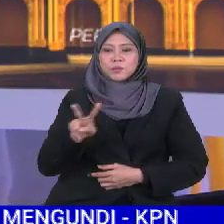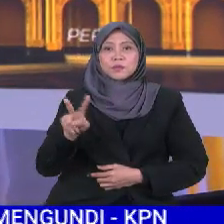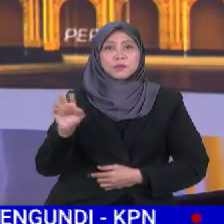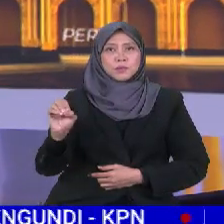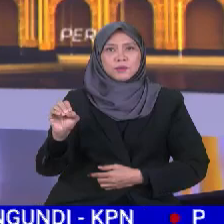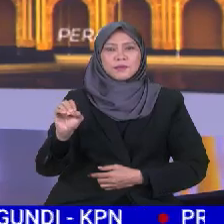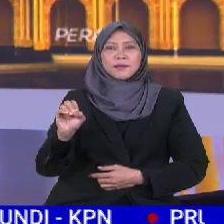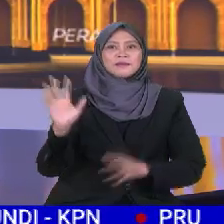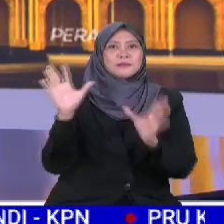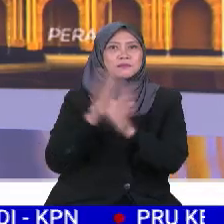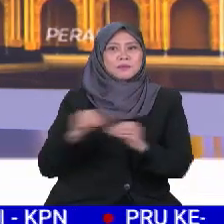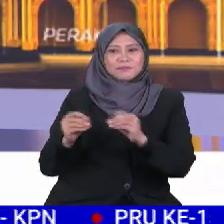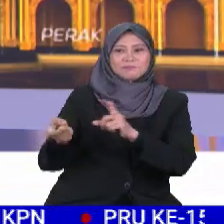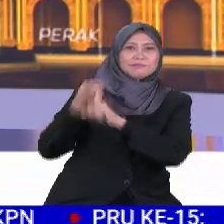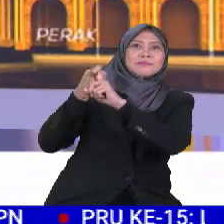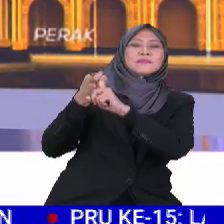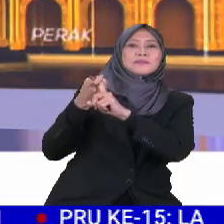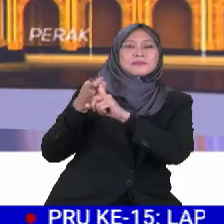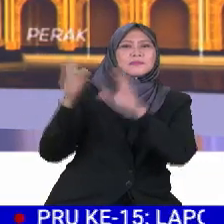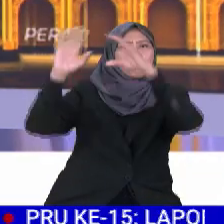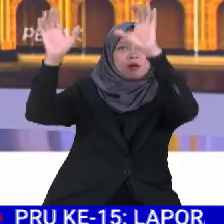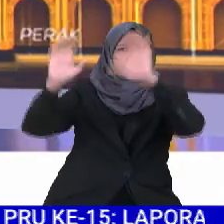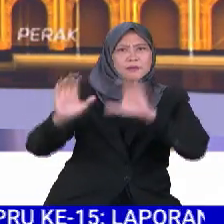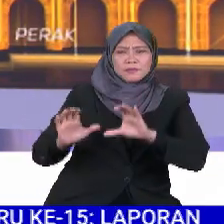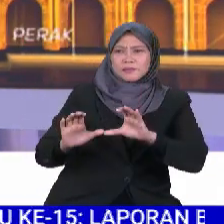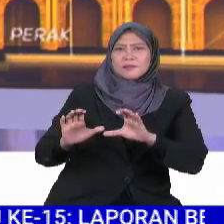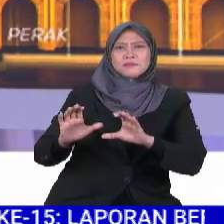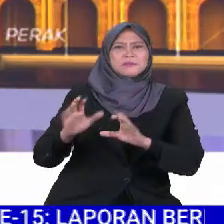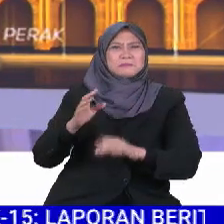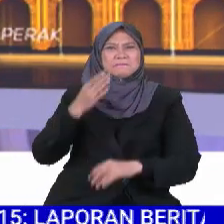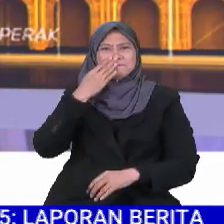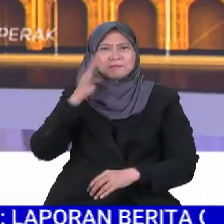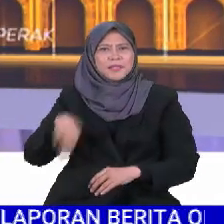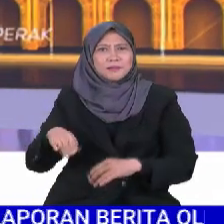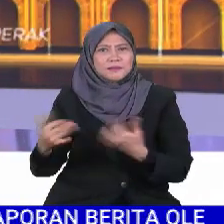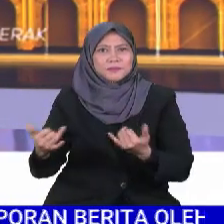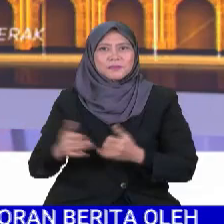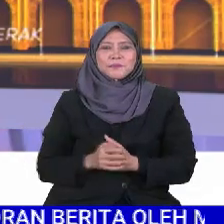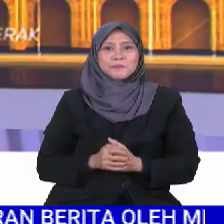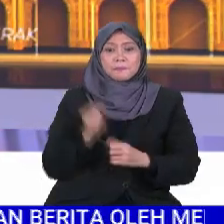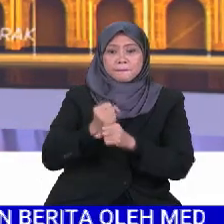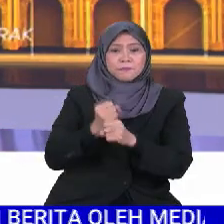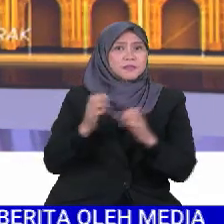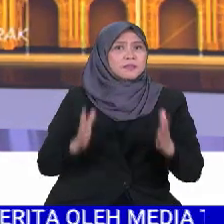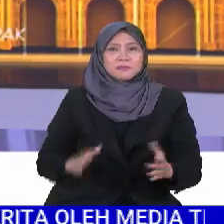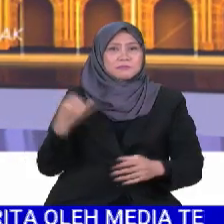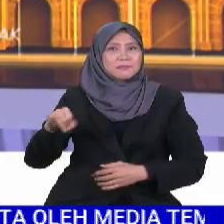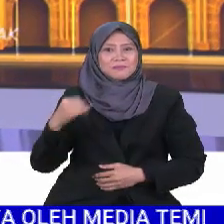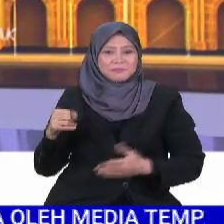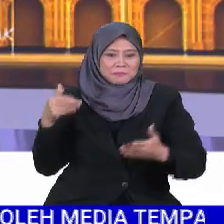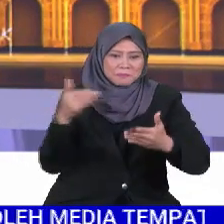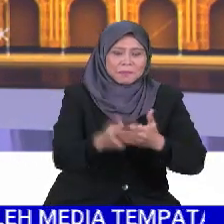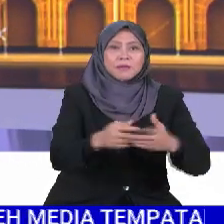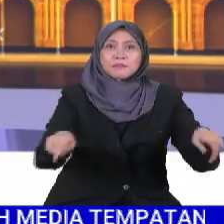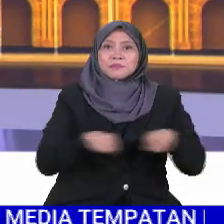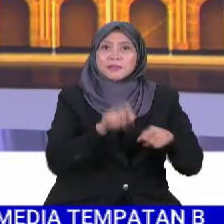barang Sarawak digantung susulan cuaca yang tidak baik keadaan itu menyebabkan petugas tidak dapat sampai ke tempat